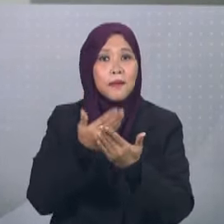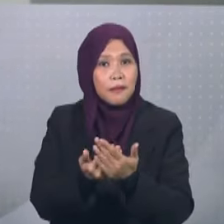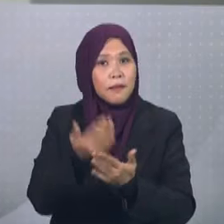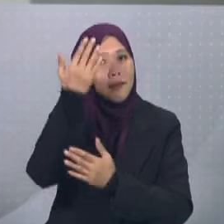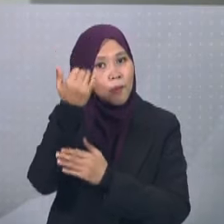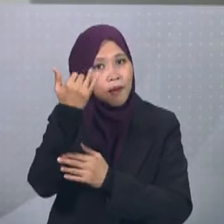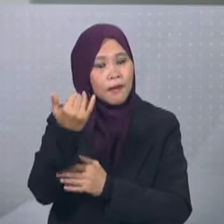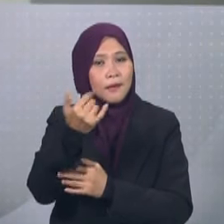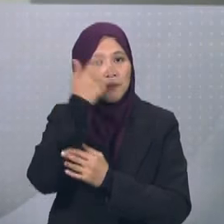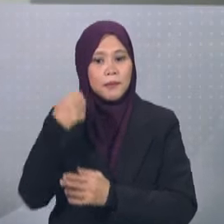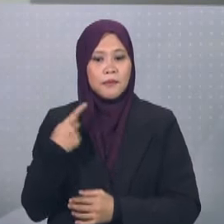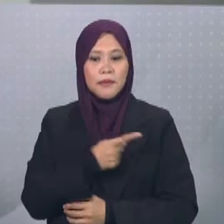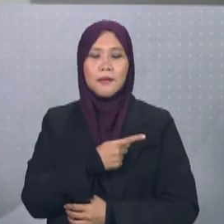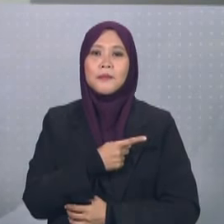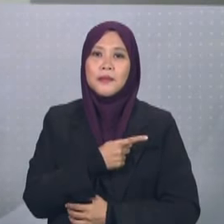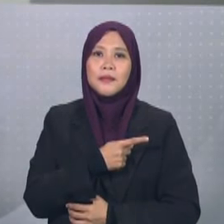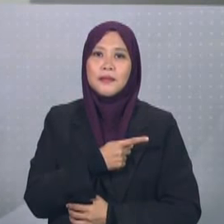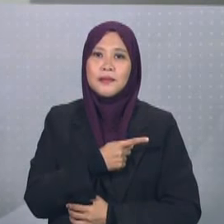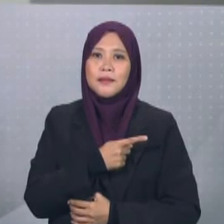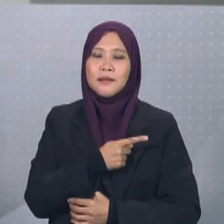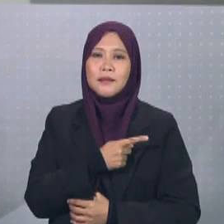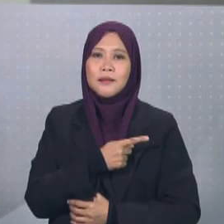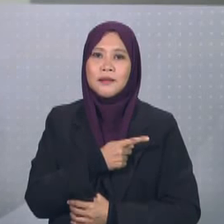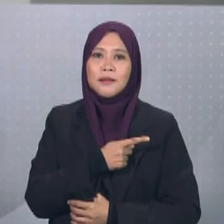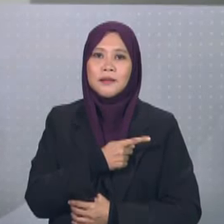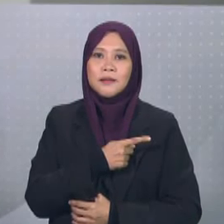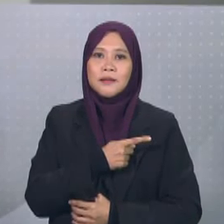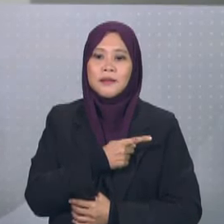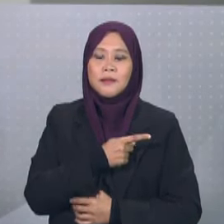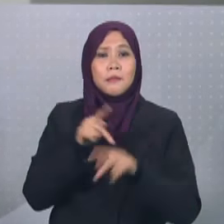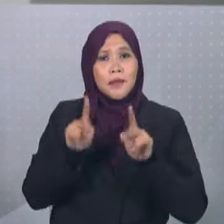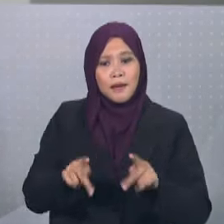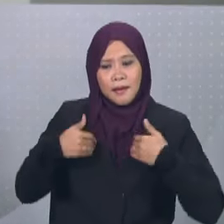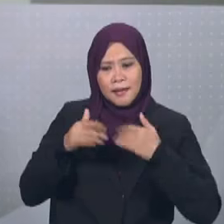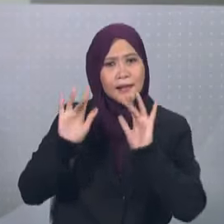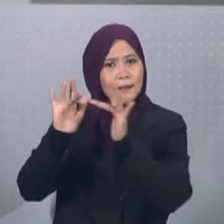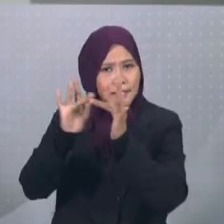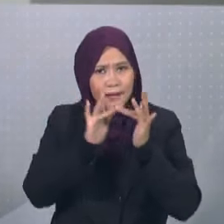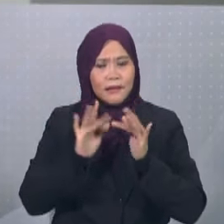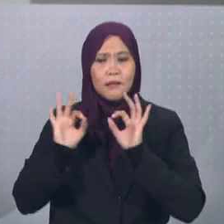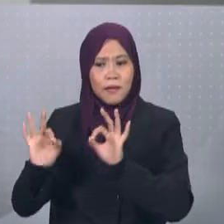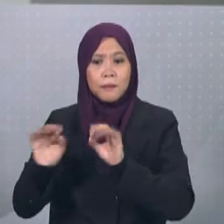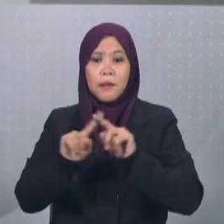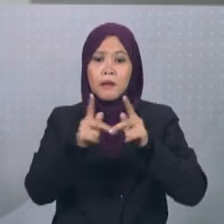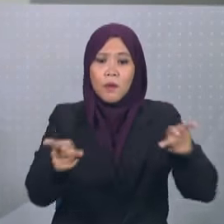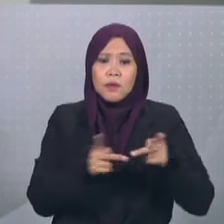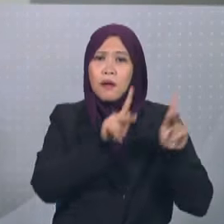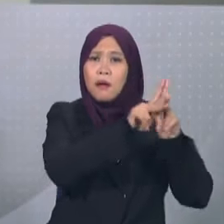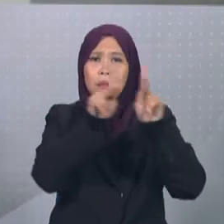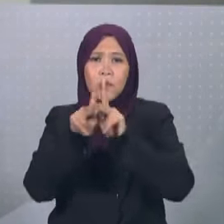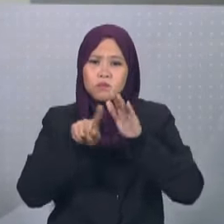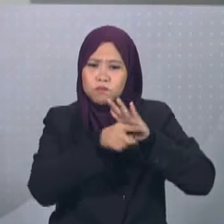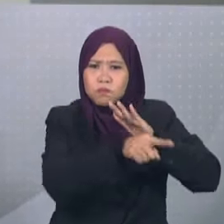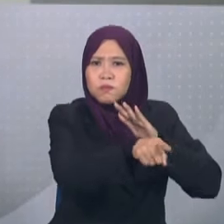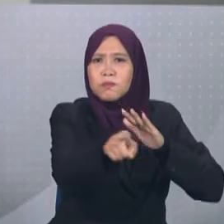Kenapa kami kami menjalankan bagi pihak yang ada internet, tapi macam kawasan pedalaman diorang tak ada